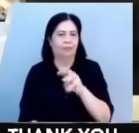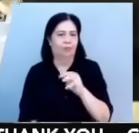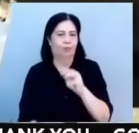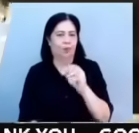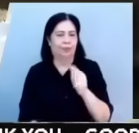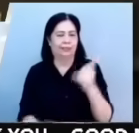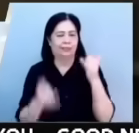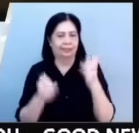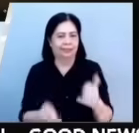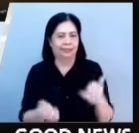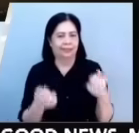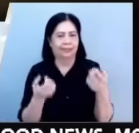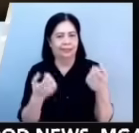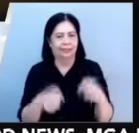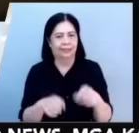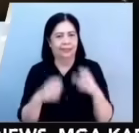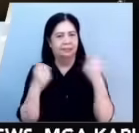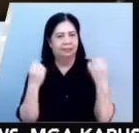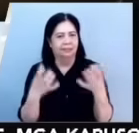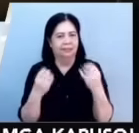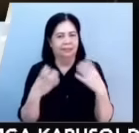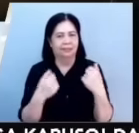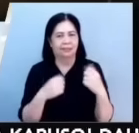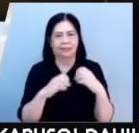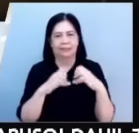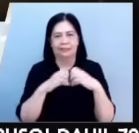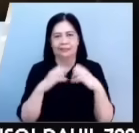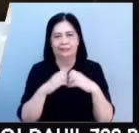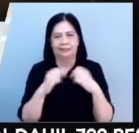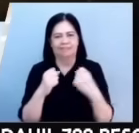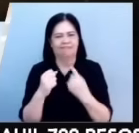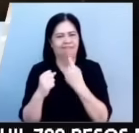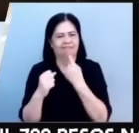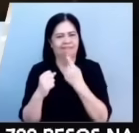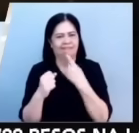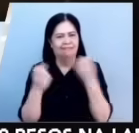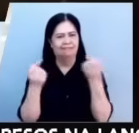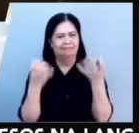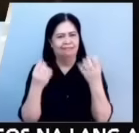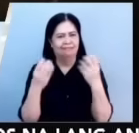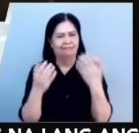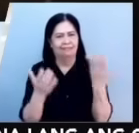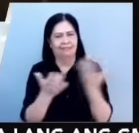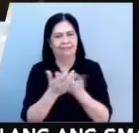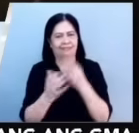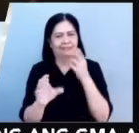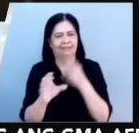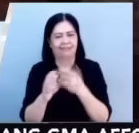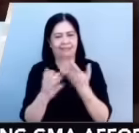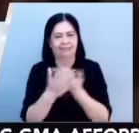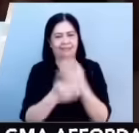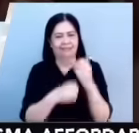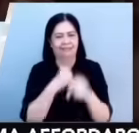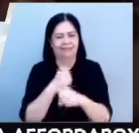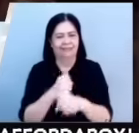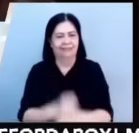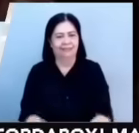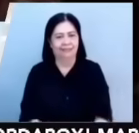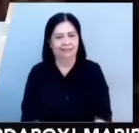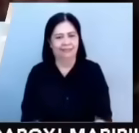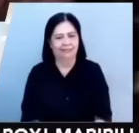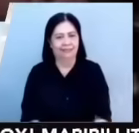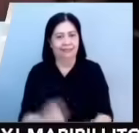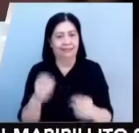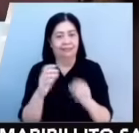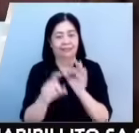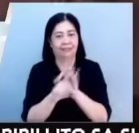ginanap. At mukhang maraming Kapuso fans ang nakamiss niyan sa dami ng naki-New Year sa mga Kapuso stars. Maraming fans ang